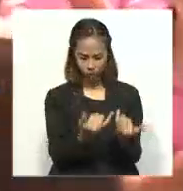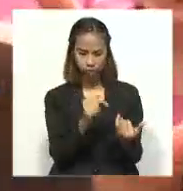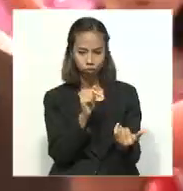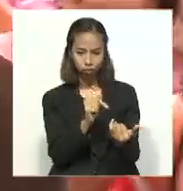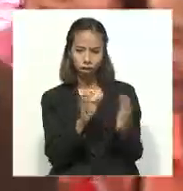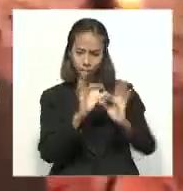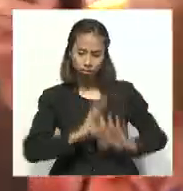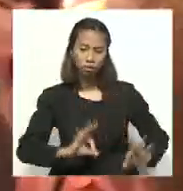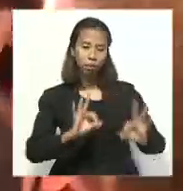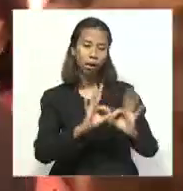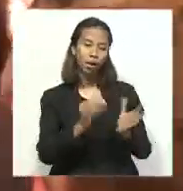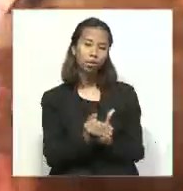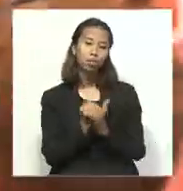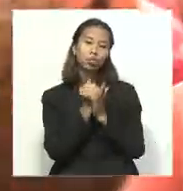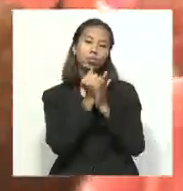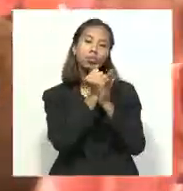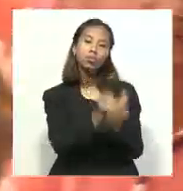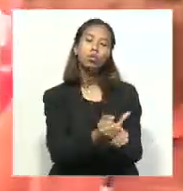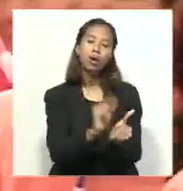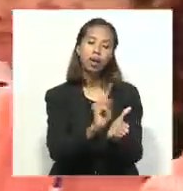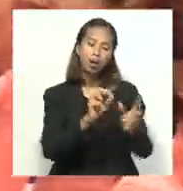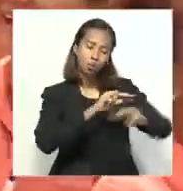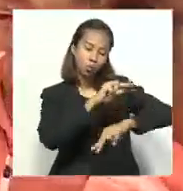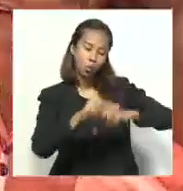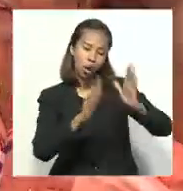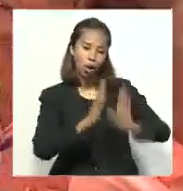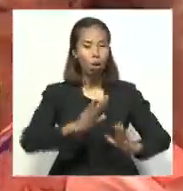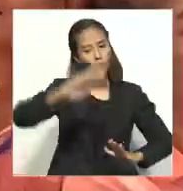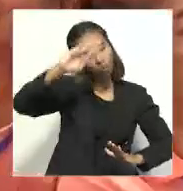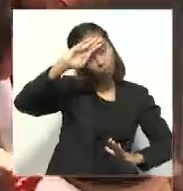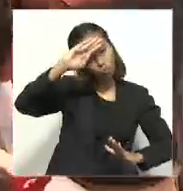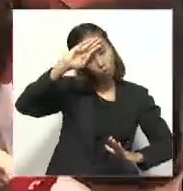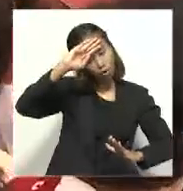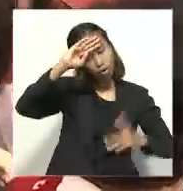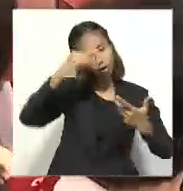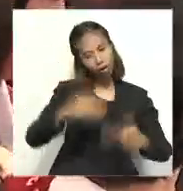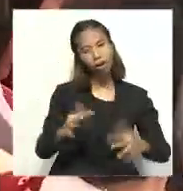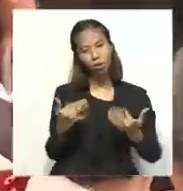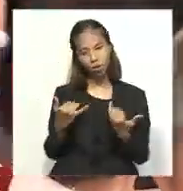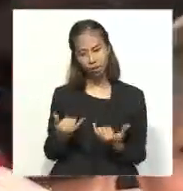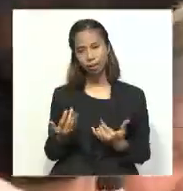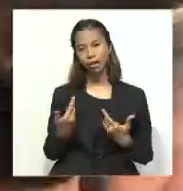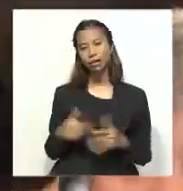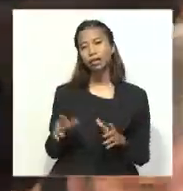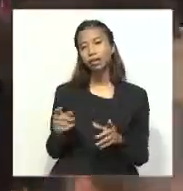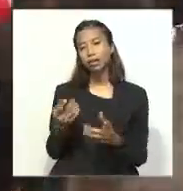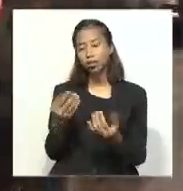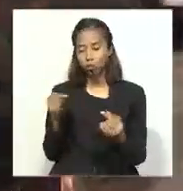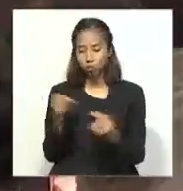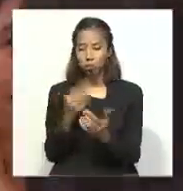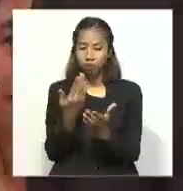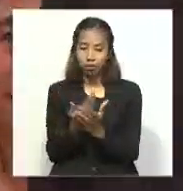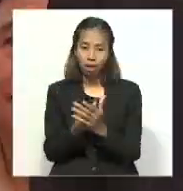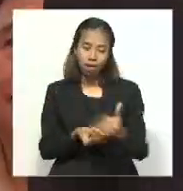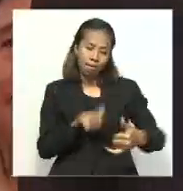ป็นส่วนสำคัญที่จะช่วยแบ่งเบาภาระในการดูแลผู้ป่วยและแม้รัฐบาลนี้จะเพิ่มค่าใช้จ่ายรายหัวต่อการรักษาพ